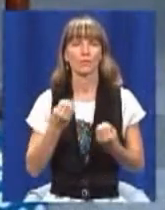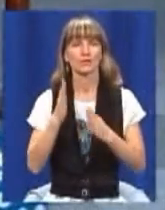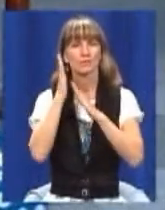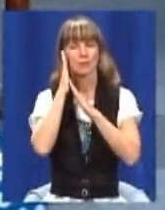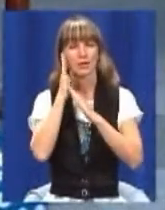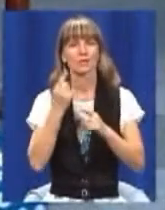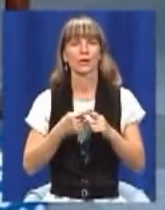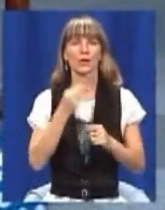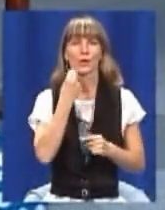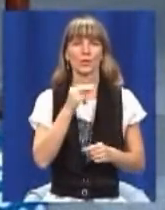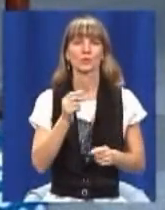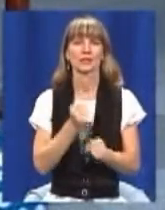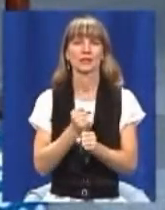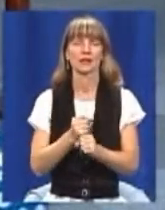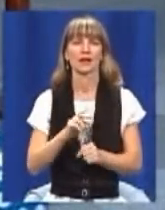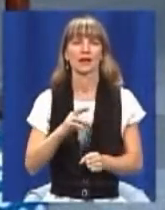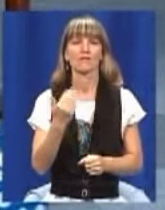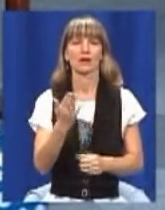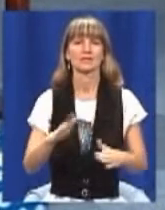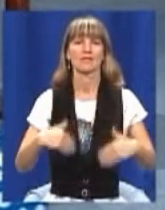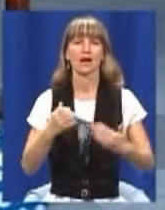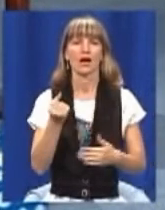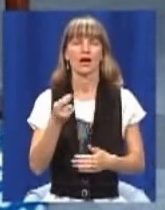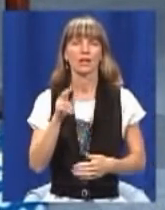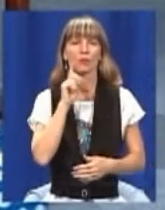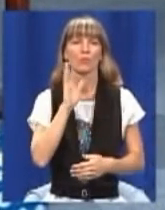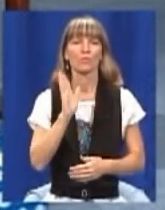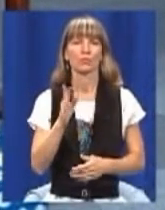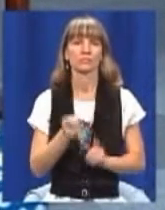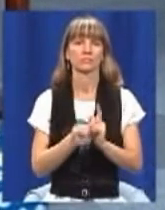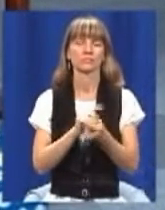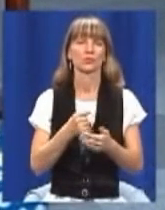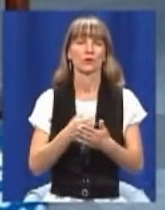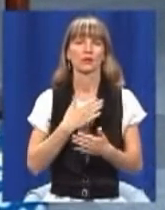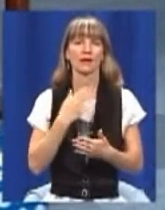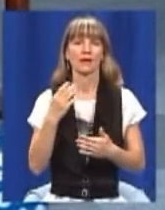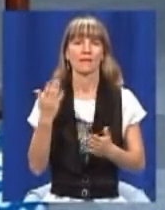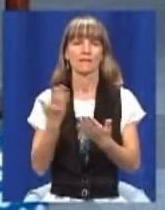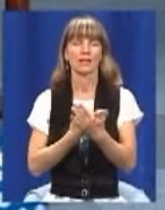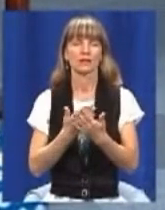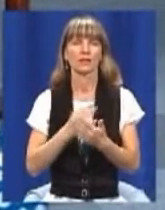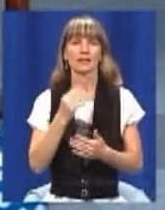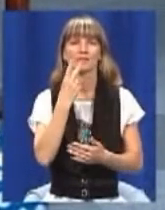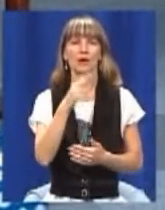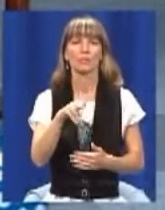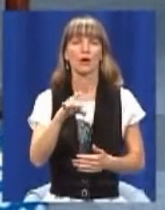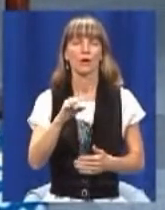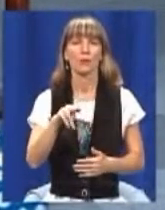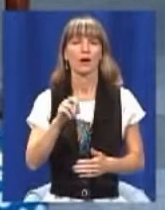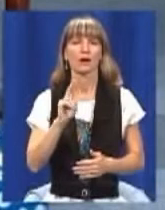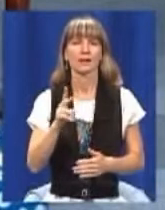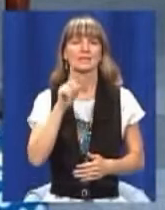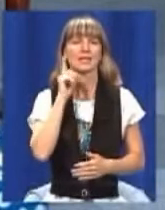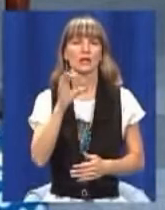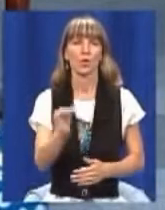насправді краще робіть так, як вам радить Аня. Ну а поки що будемо переходити до нашого відеосюжету і дивитися про парк «Зелене озеро».